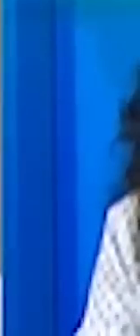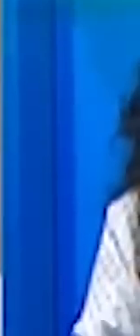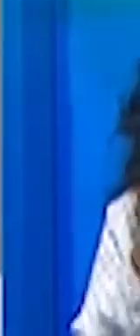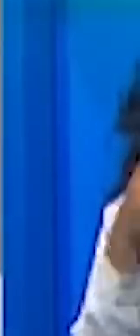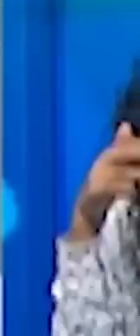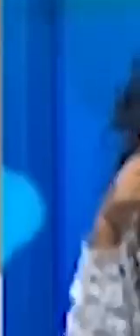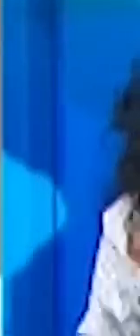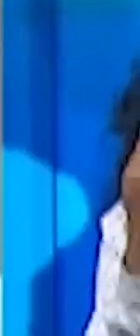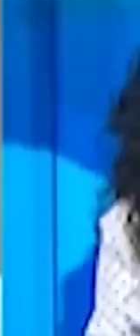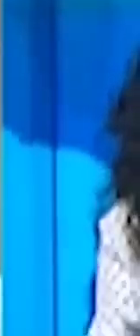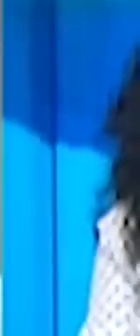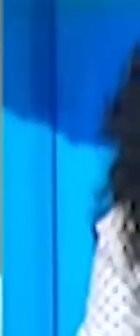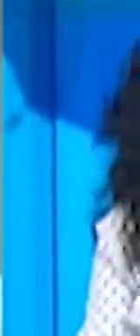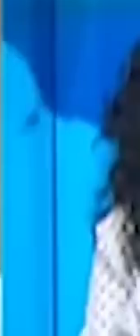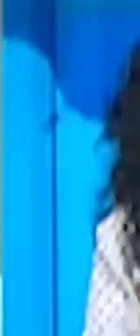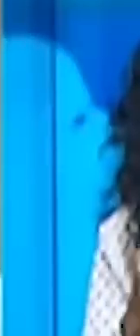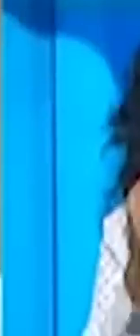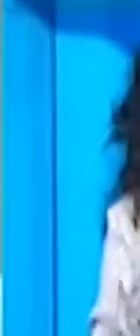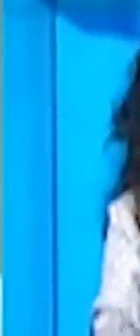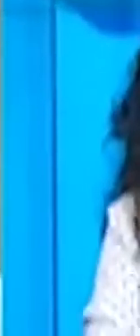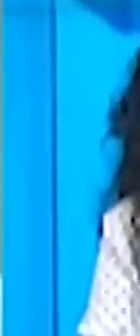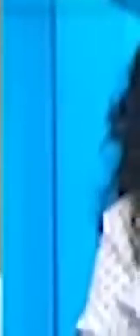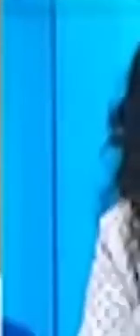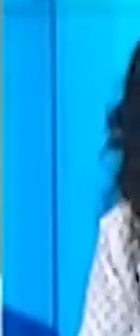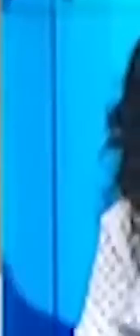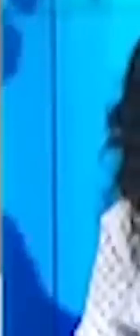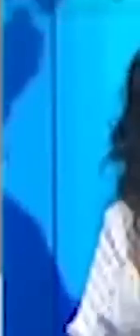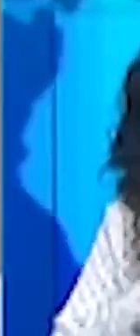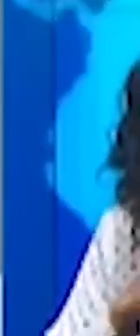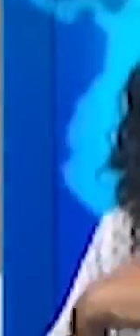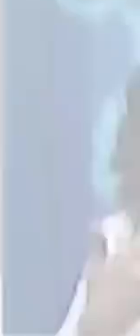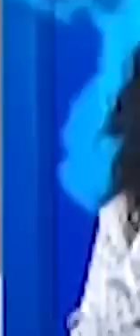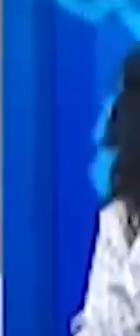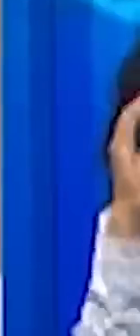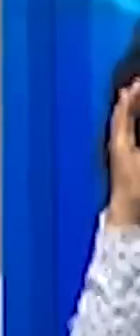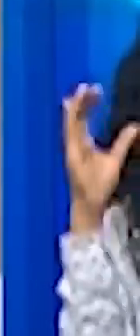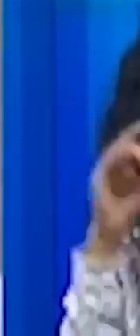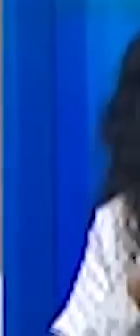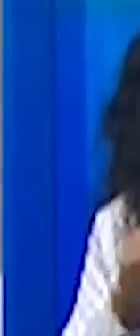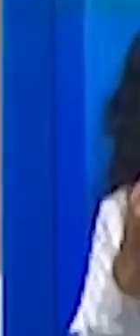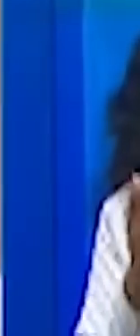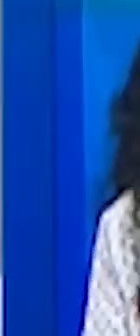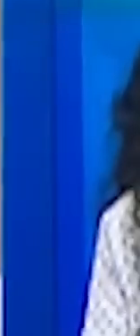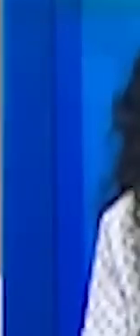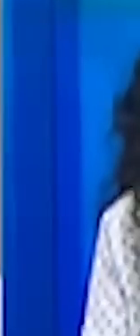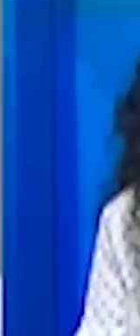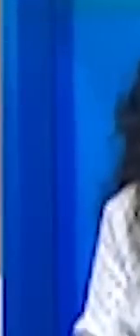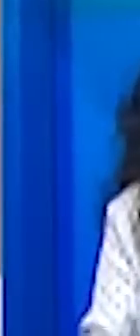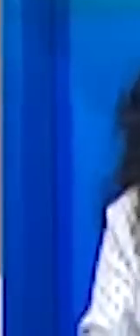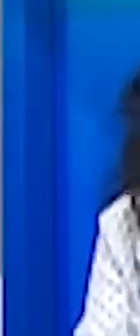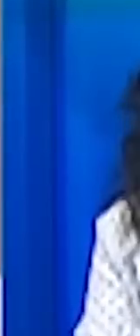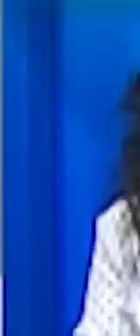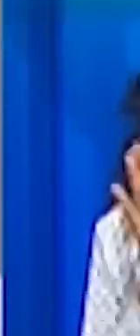በጦርነት እንደማይዋጣው እንደማያሸንፍ ከተገነዘበ እኛ በደስታ ነው እናየው ግን እስካሁን ድርድር